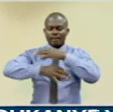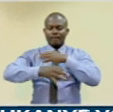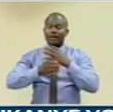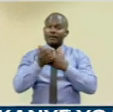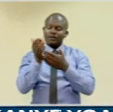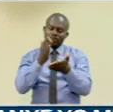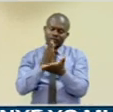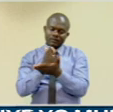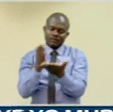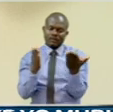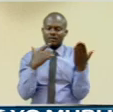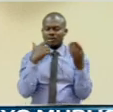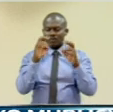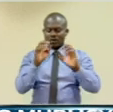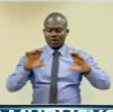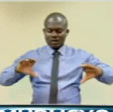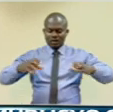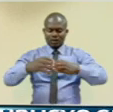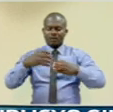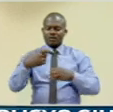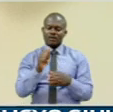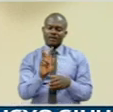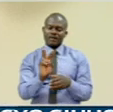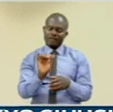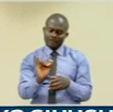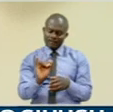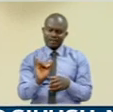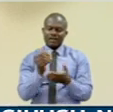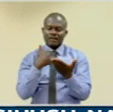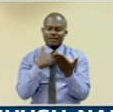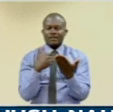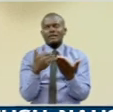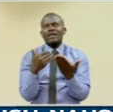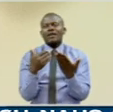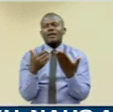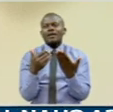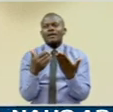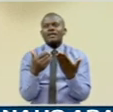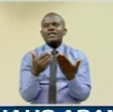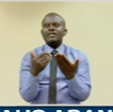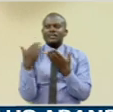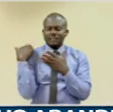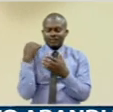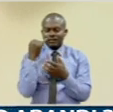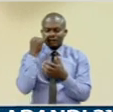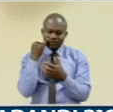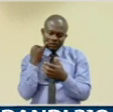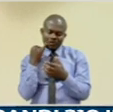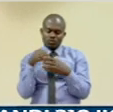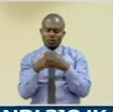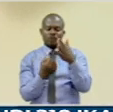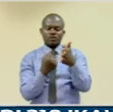ukuri nuko ihuriro rya Gavi rifite uruhare rukomeye mu gutuma inkingo zibarirwa mu